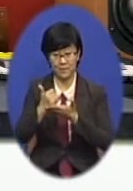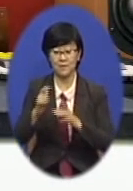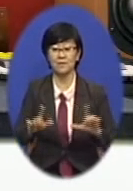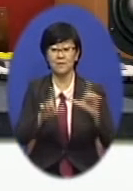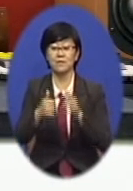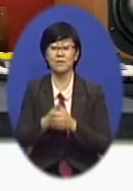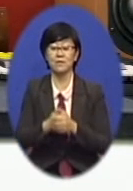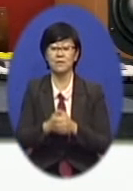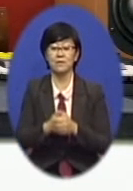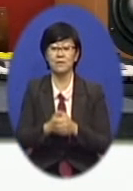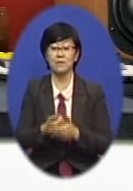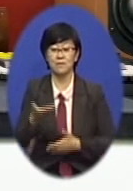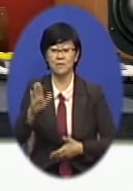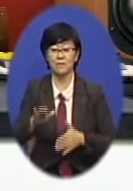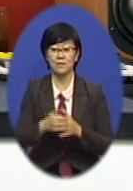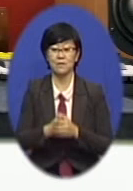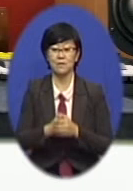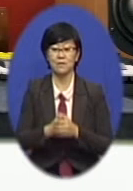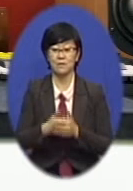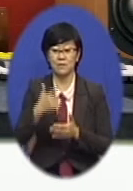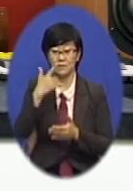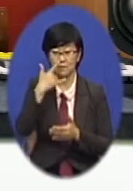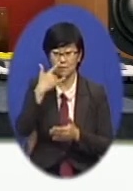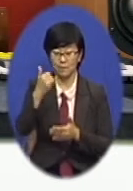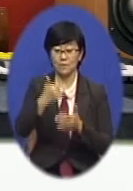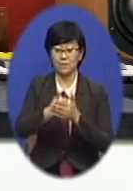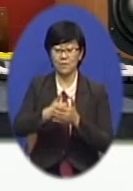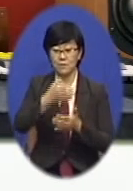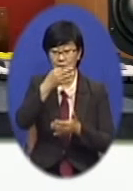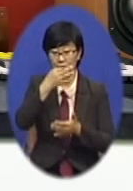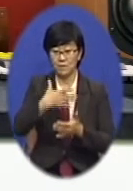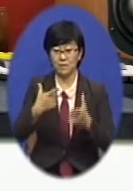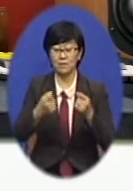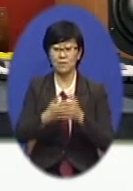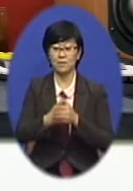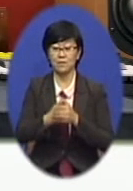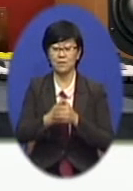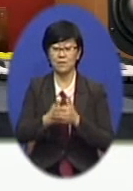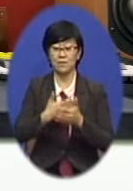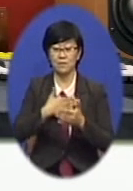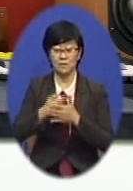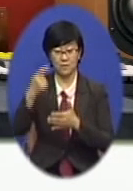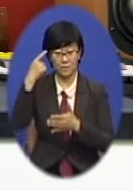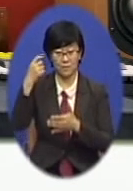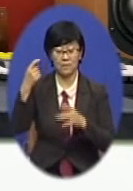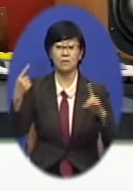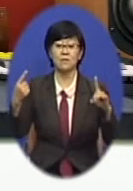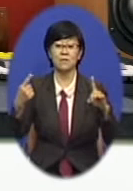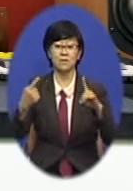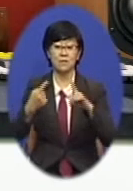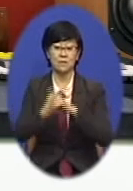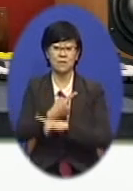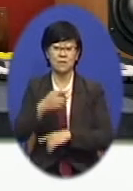됐거든요. 그런데 저는 엄마 아빠가 힘들 것처럼 딱 제가 사고방식을 바꿔서